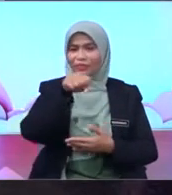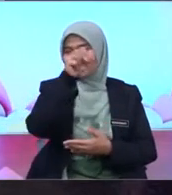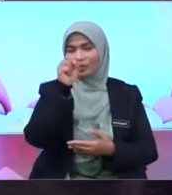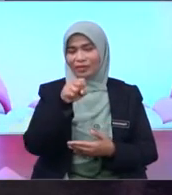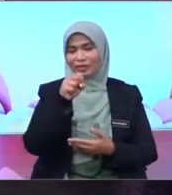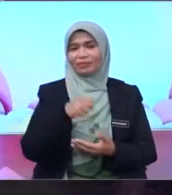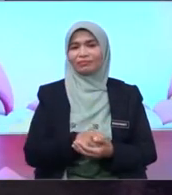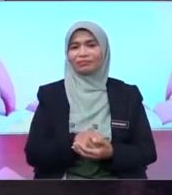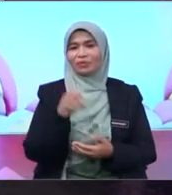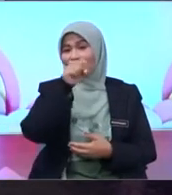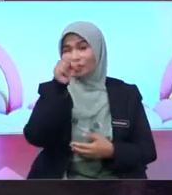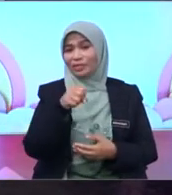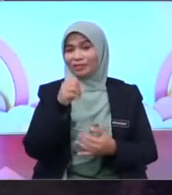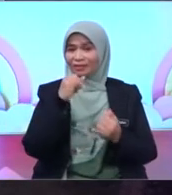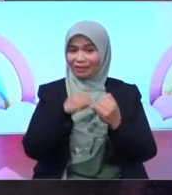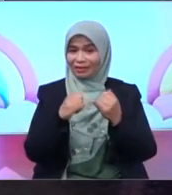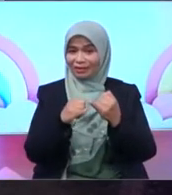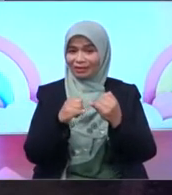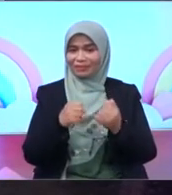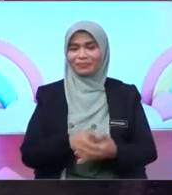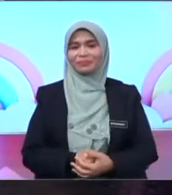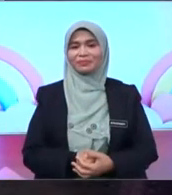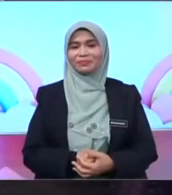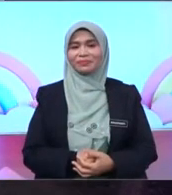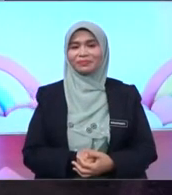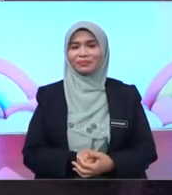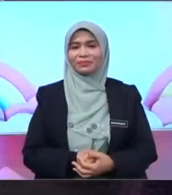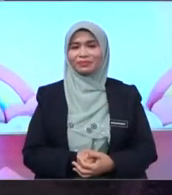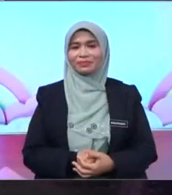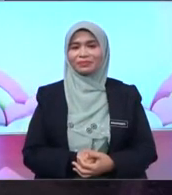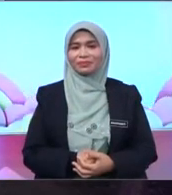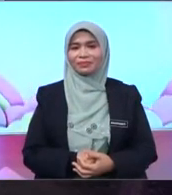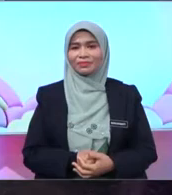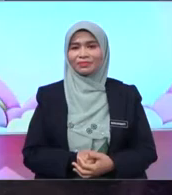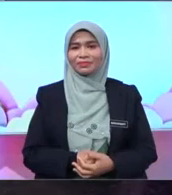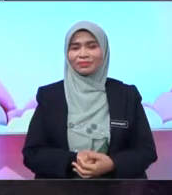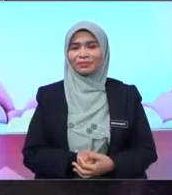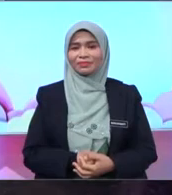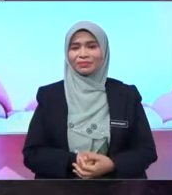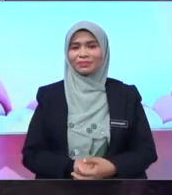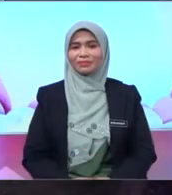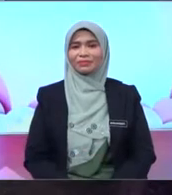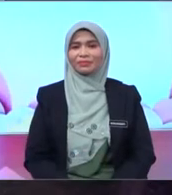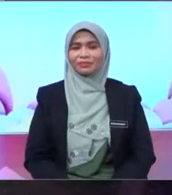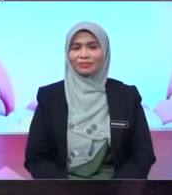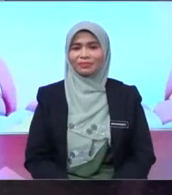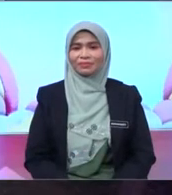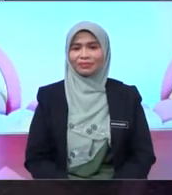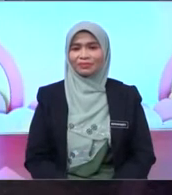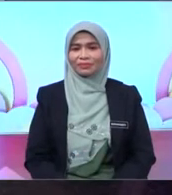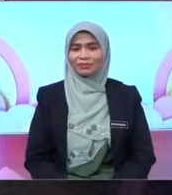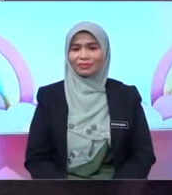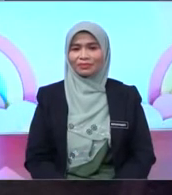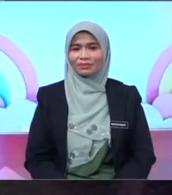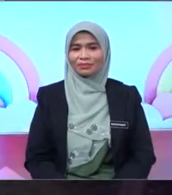yang terakhir ini boleh ikut orang balik ada dudukin Wih tapi tapi tinggal satu muka saya cek lagi